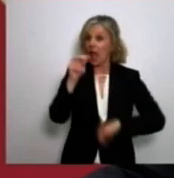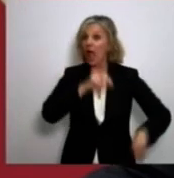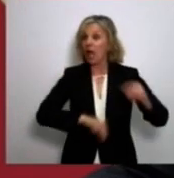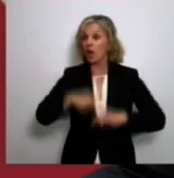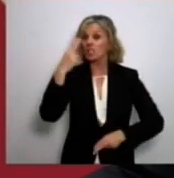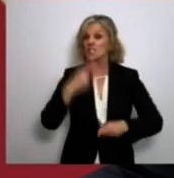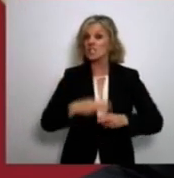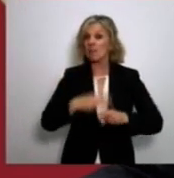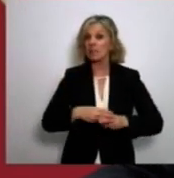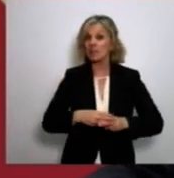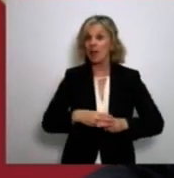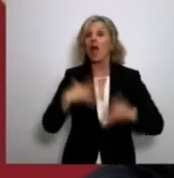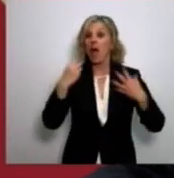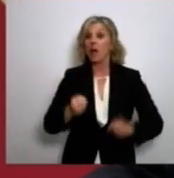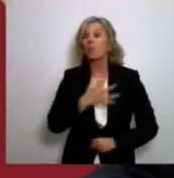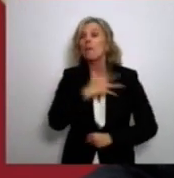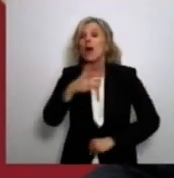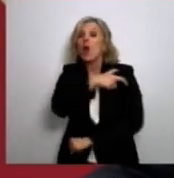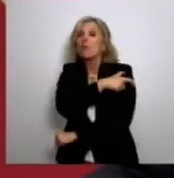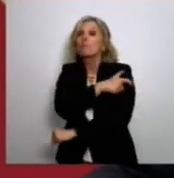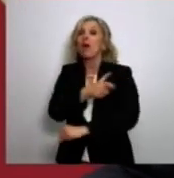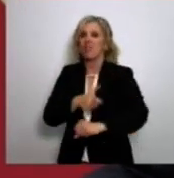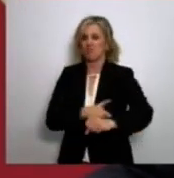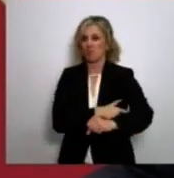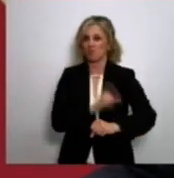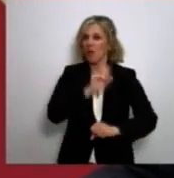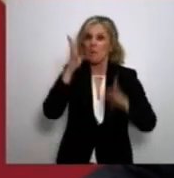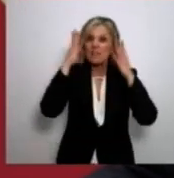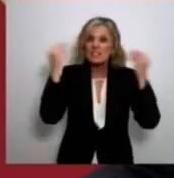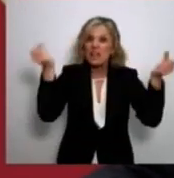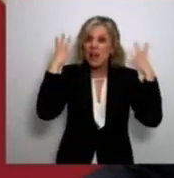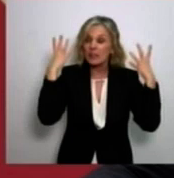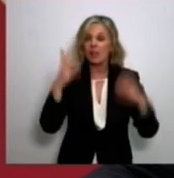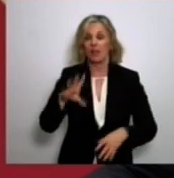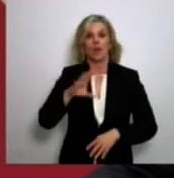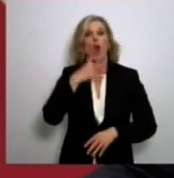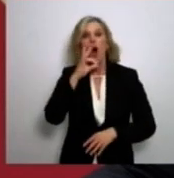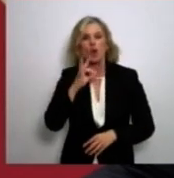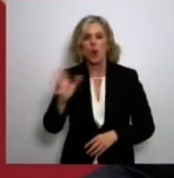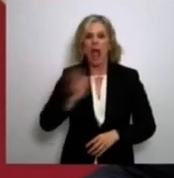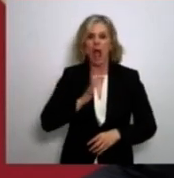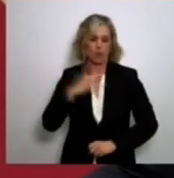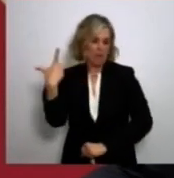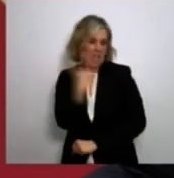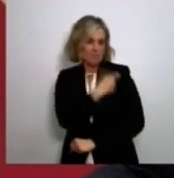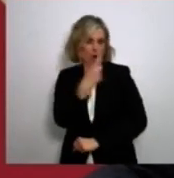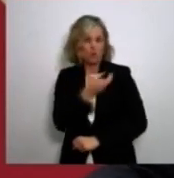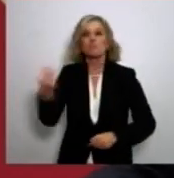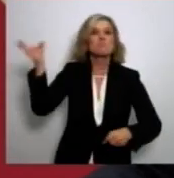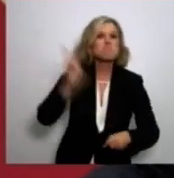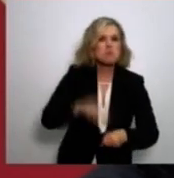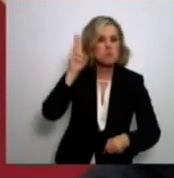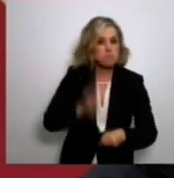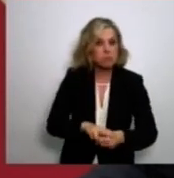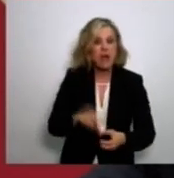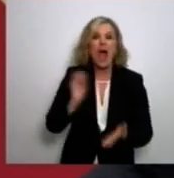γίνονται μέσα σε ένα τεράστιο πένθος. Για τους ανθρώπους που πεθάνανε μετά τον εμβολιασμό, για τους ανθρώπους οι οποίοι αυτοκτονήσανε επειδή χάσαν τα